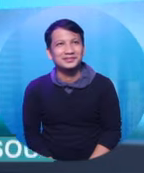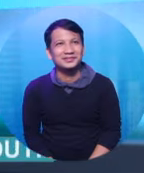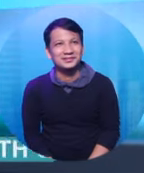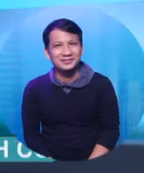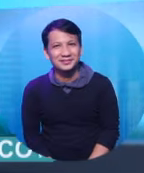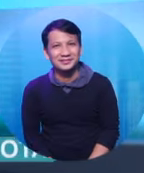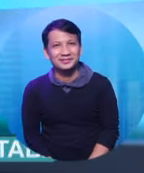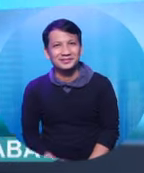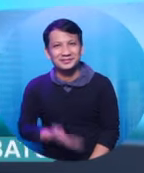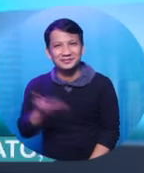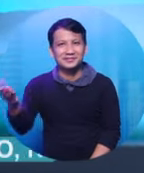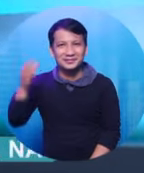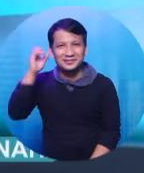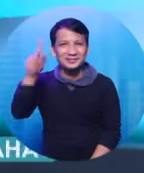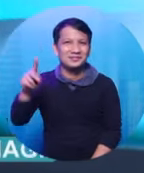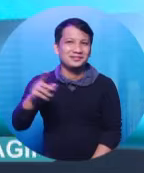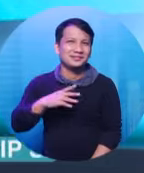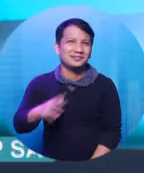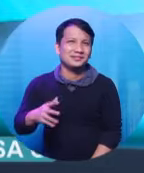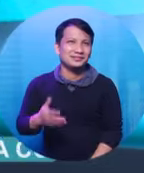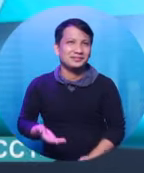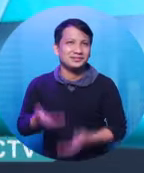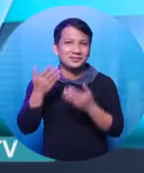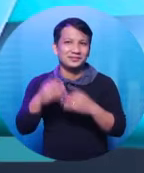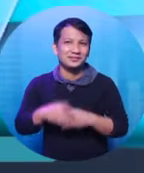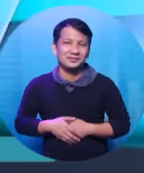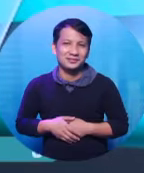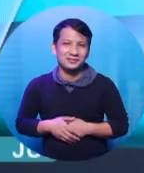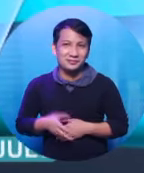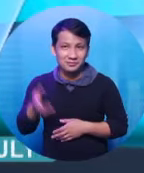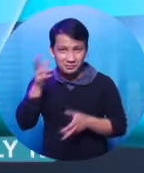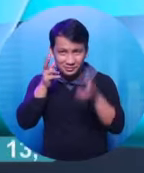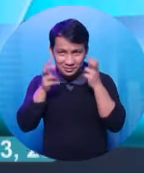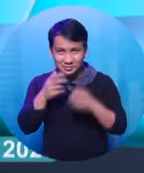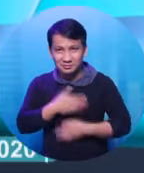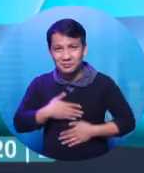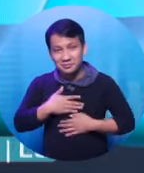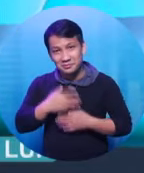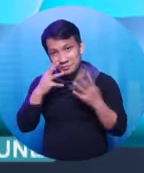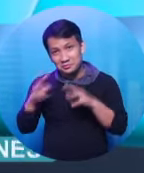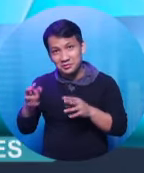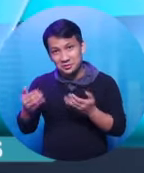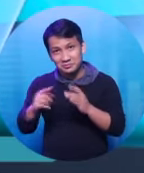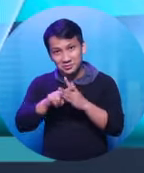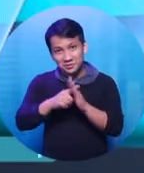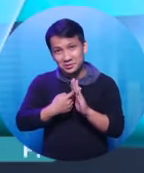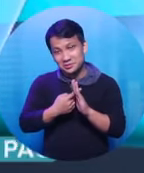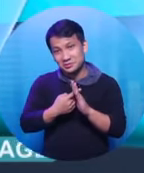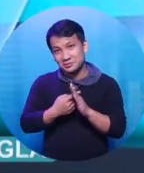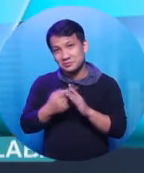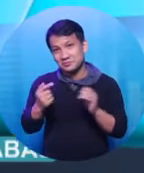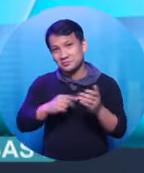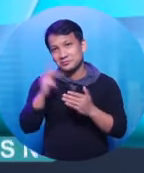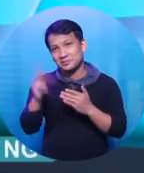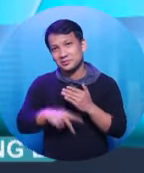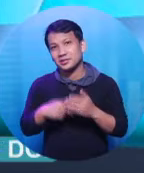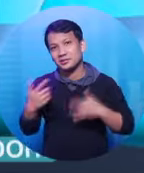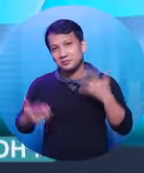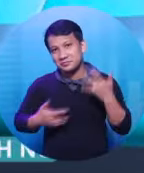Okay, si Carol, ang kulit. Siyempre, kung ganun ba naman mapapakinggan natin, mapapanood sa simula nating programa, abay,